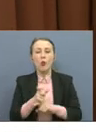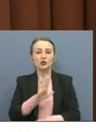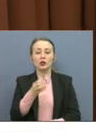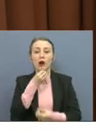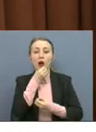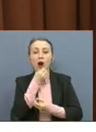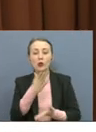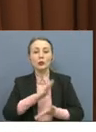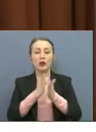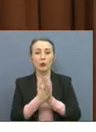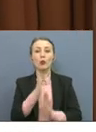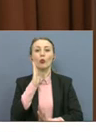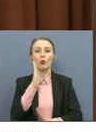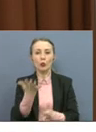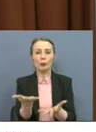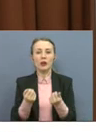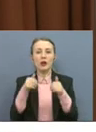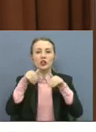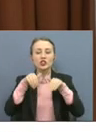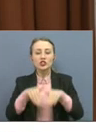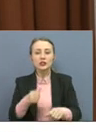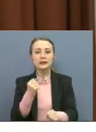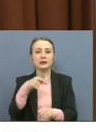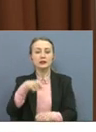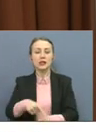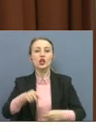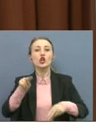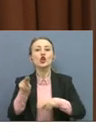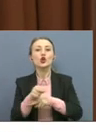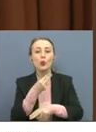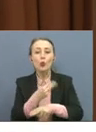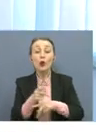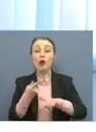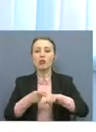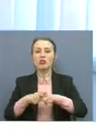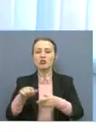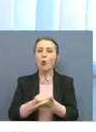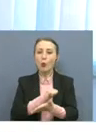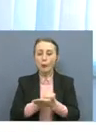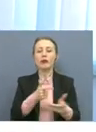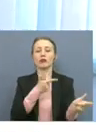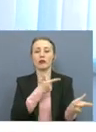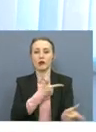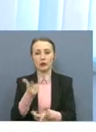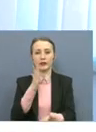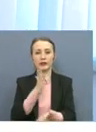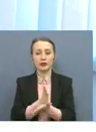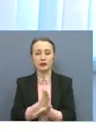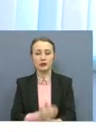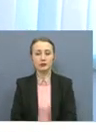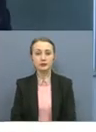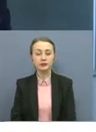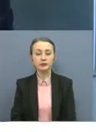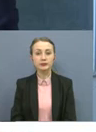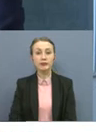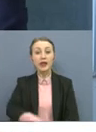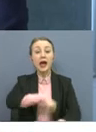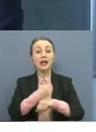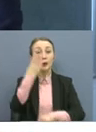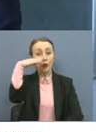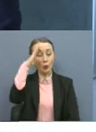бағдарламасын пайдаланып, биыл білім ошағына жөндеу жұмыстарын жүргізуіміз керек. Облыс әкімі Балкашын ауылында болып, бірқатар